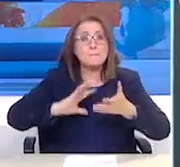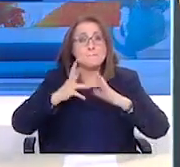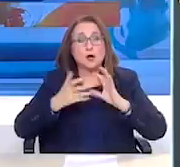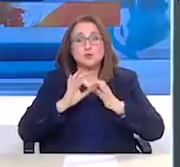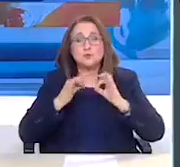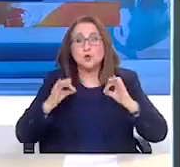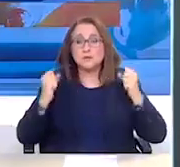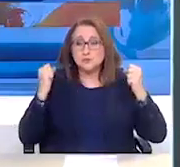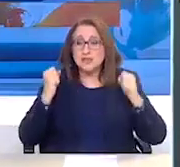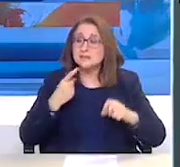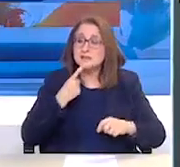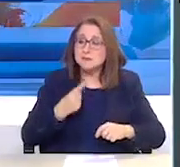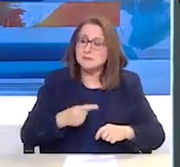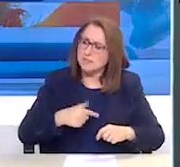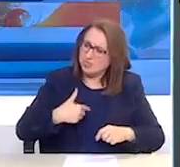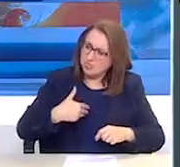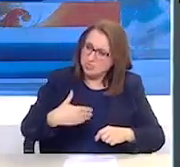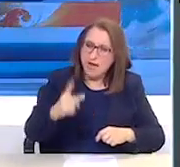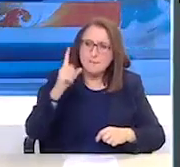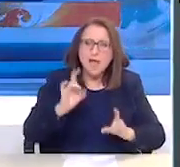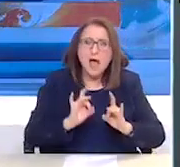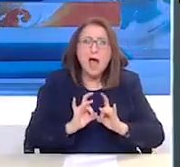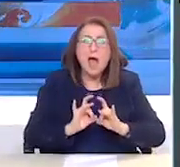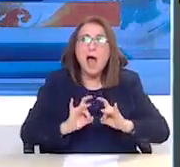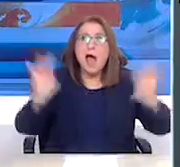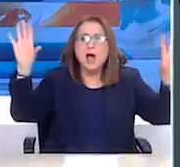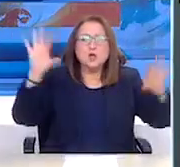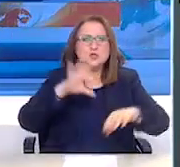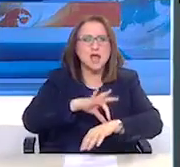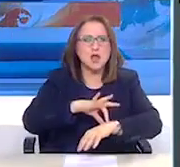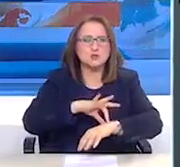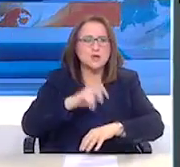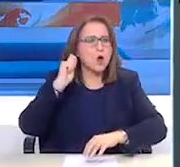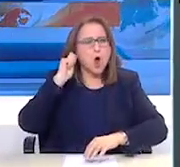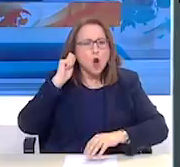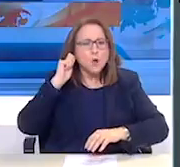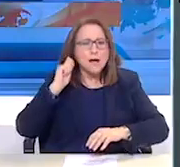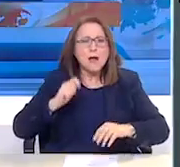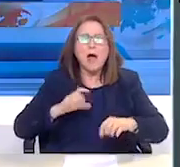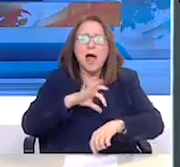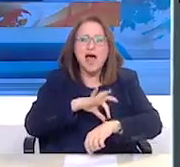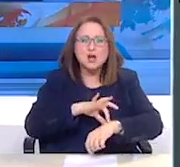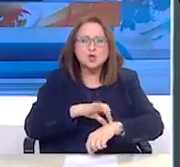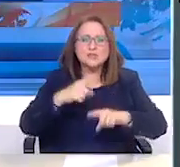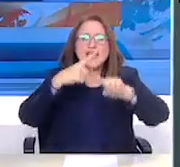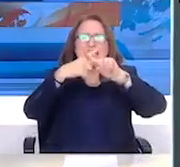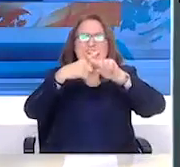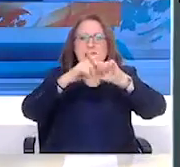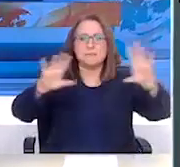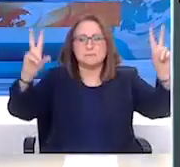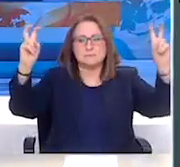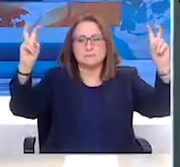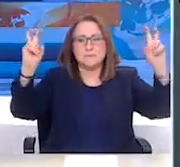πει και εγώ τότε αυτό που είχα πει. Τώρα, όσον αφορά την ανάγκη ακόμα σκληρότερων μέτρων αν η επιδημία